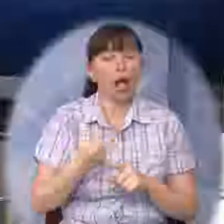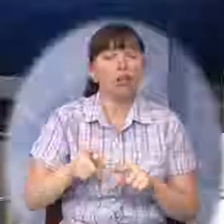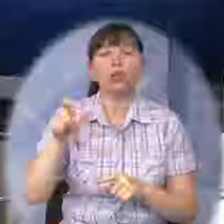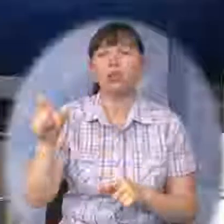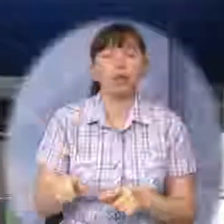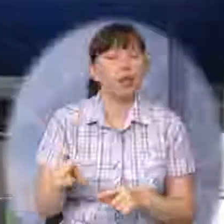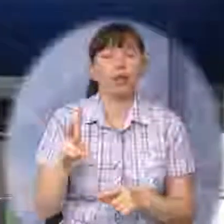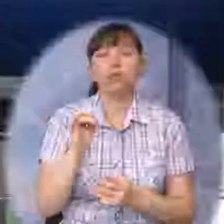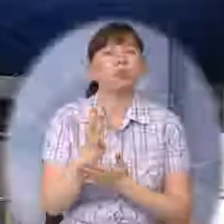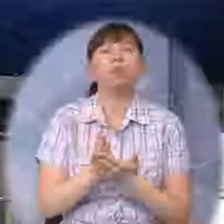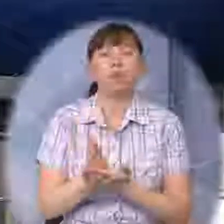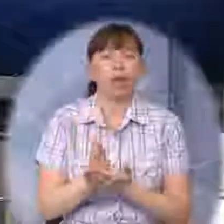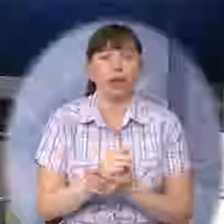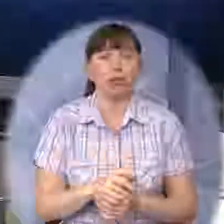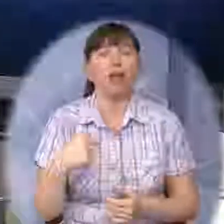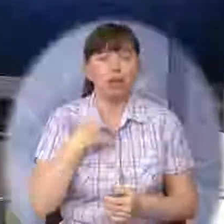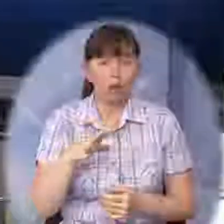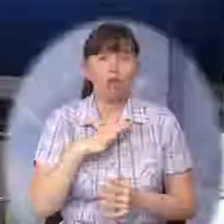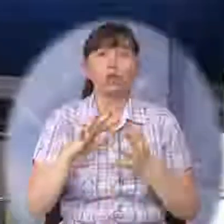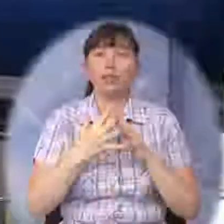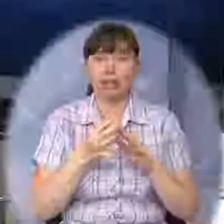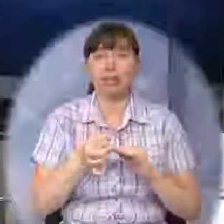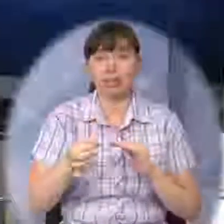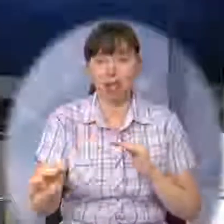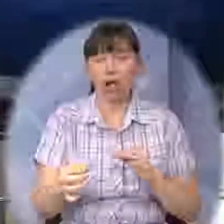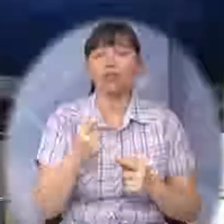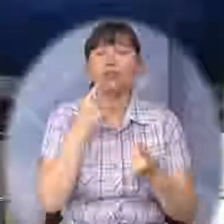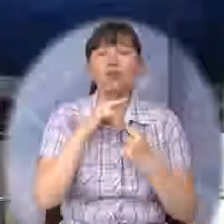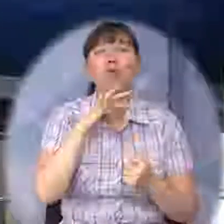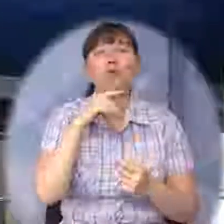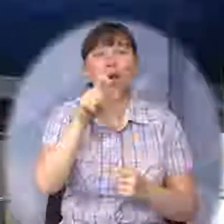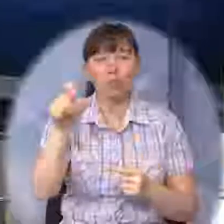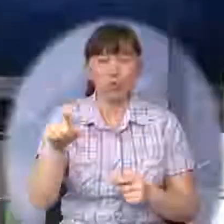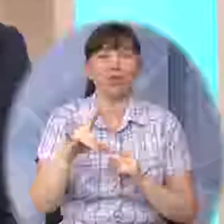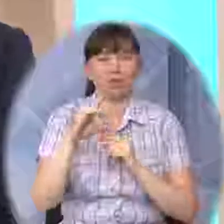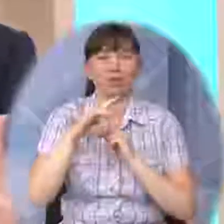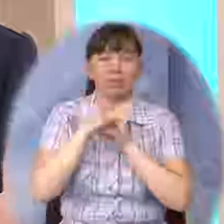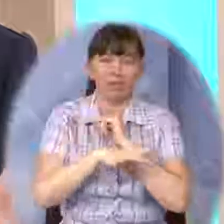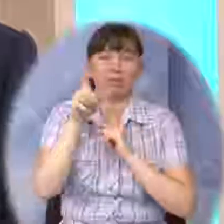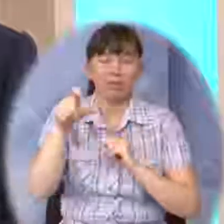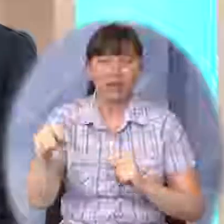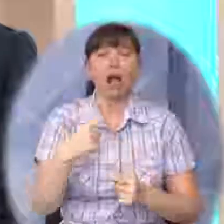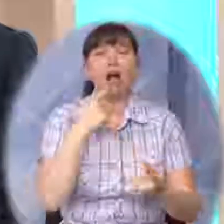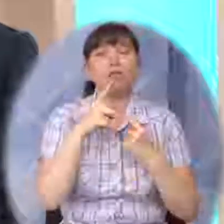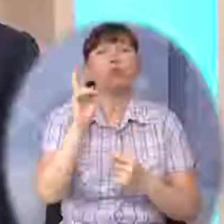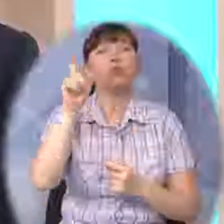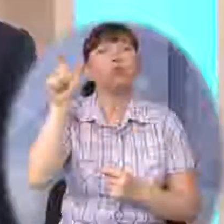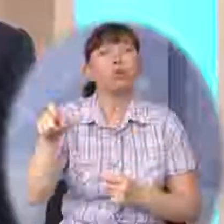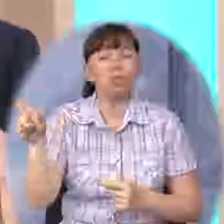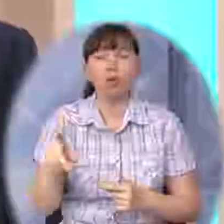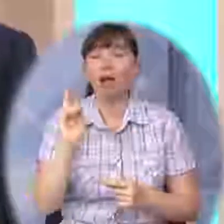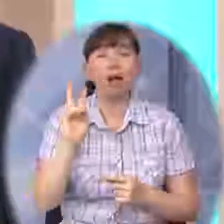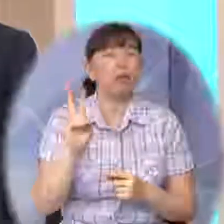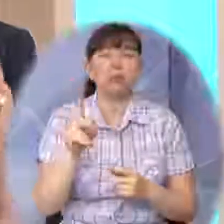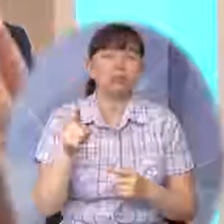merita persoana să nimerească. Spun asta pentru că am fost în sat și am vorbit cu mai mulți beneficiari și am vorbit cu persoane care nu